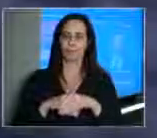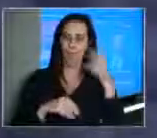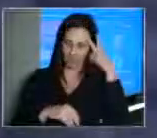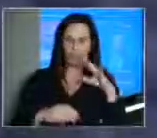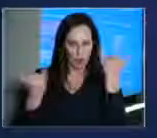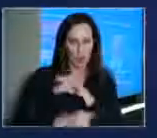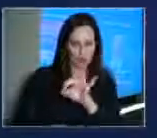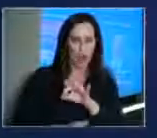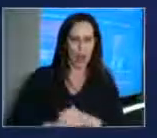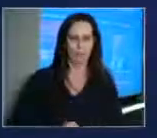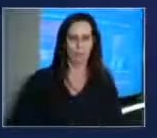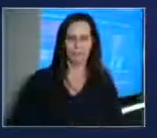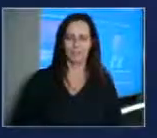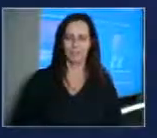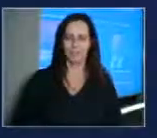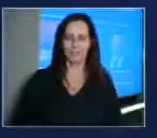הבנת איפה הייתה הטעות שלך?